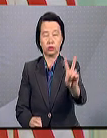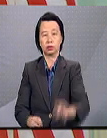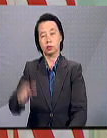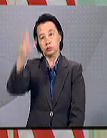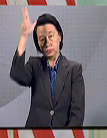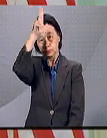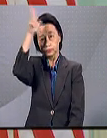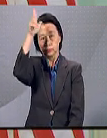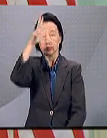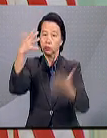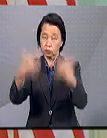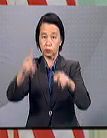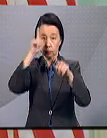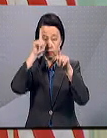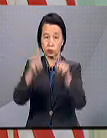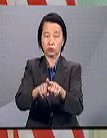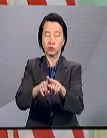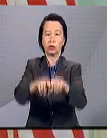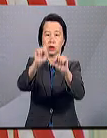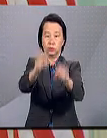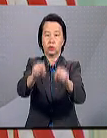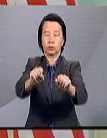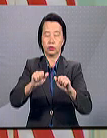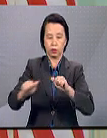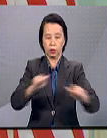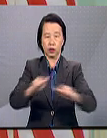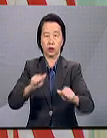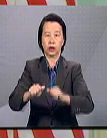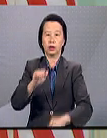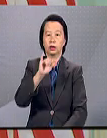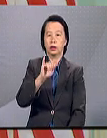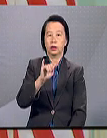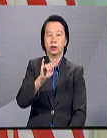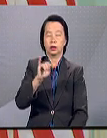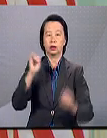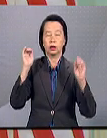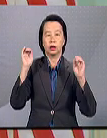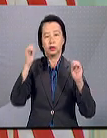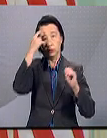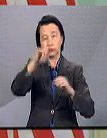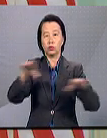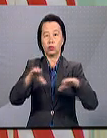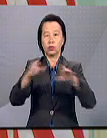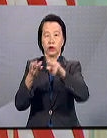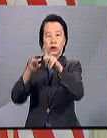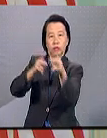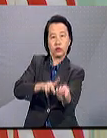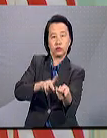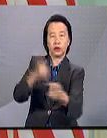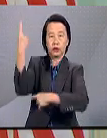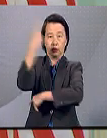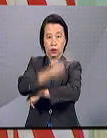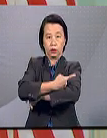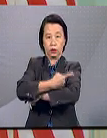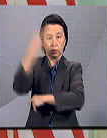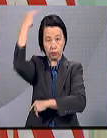kerajaan telah bersetuju untuk membenarkan aktiviti ibadah korban sempena Hari Raya